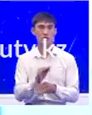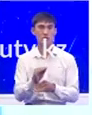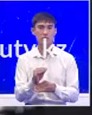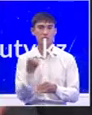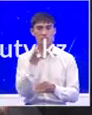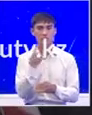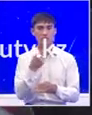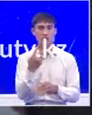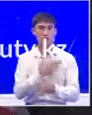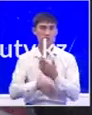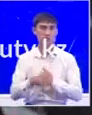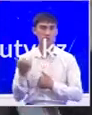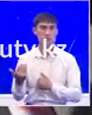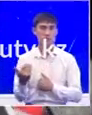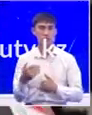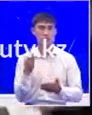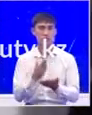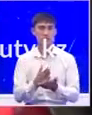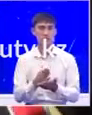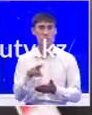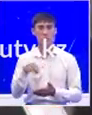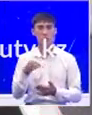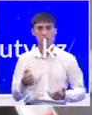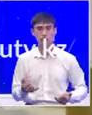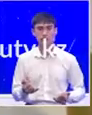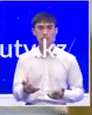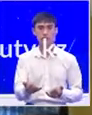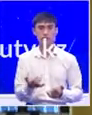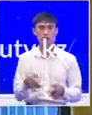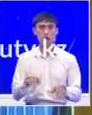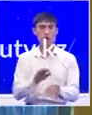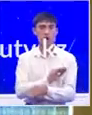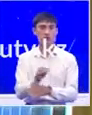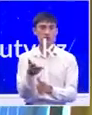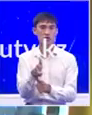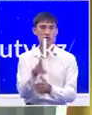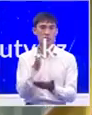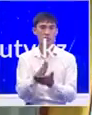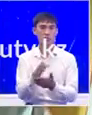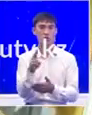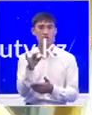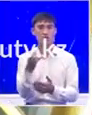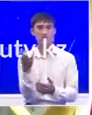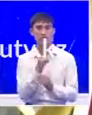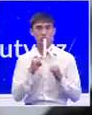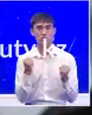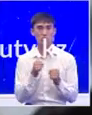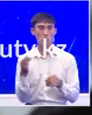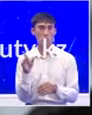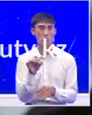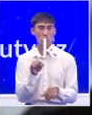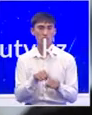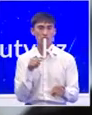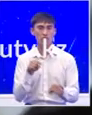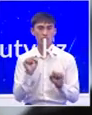лиц с особыми потребностями. В них предусмотрен пандус. Кроме того, их оснащение видеокамерами и кондиционерами позволит пассажирам чувствовать себя